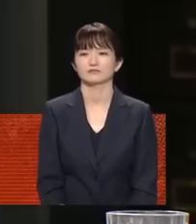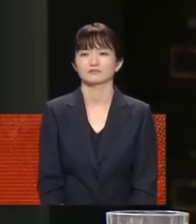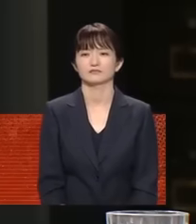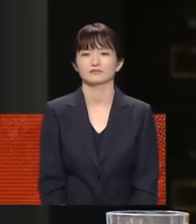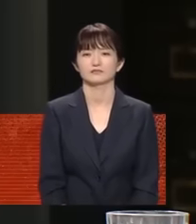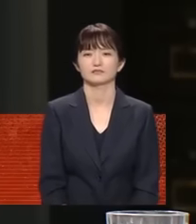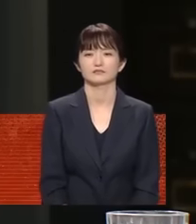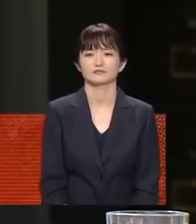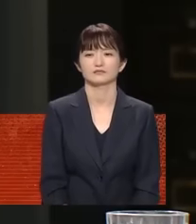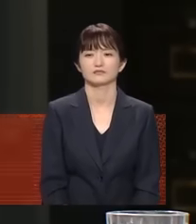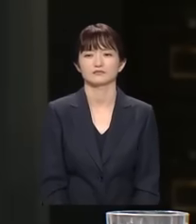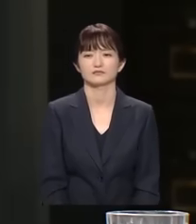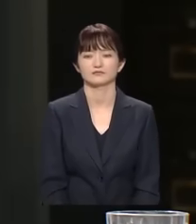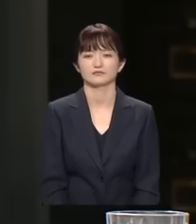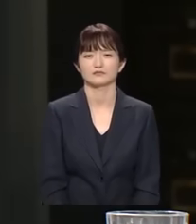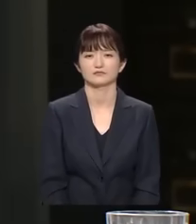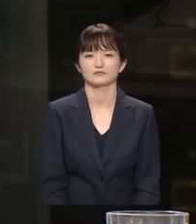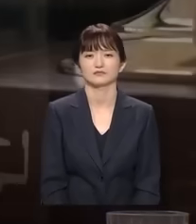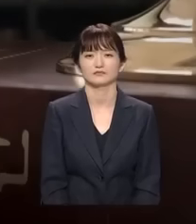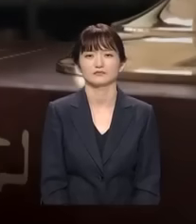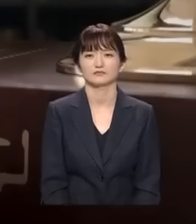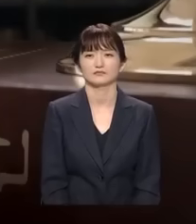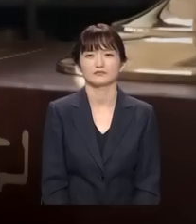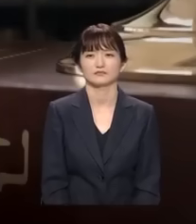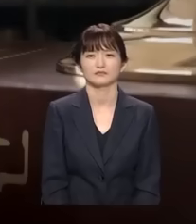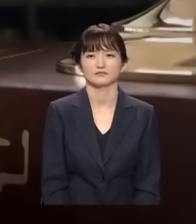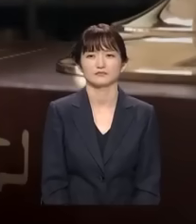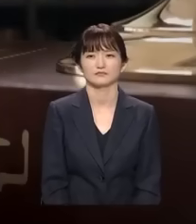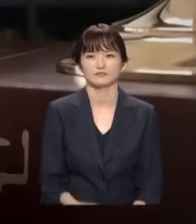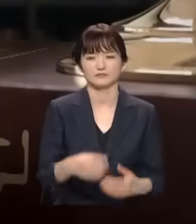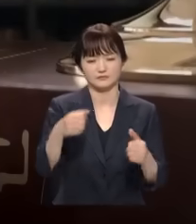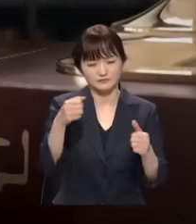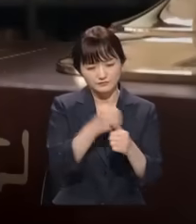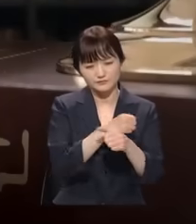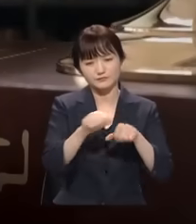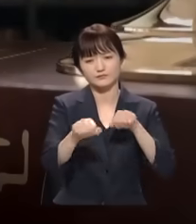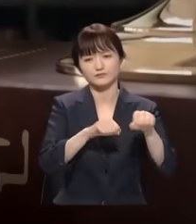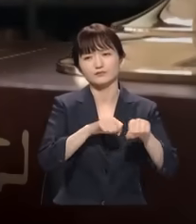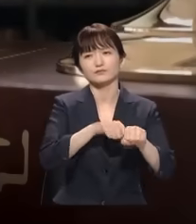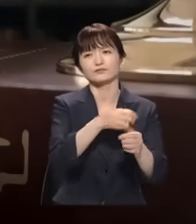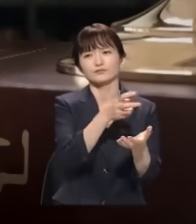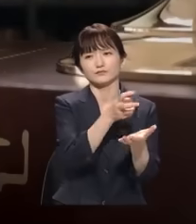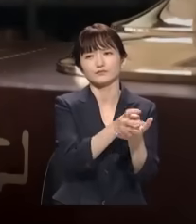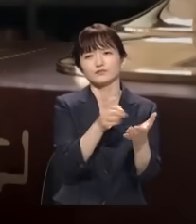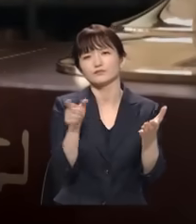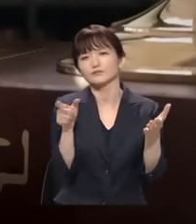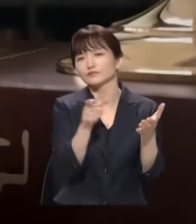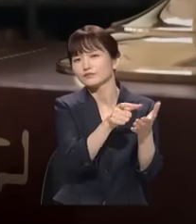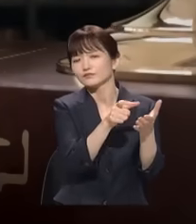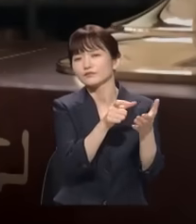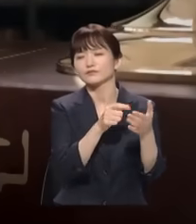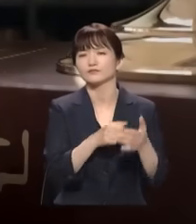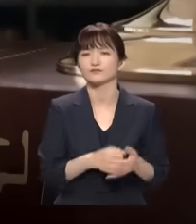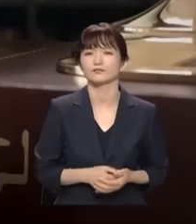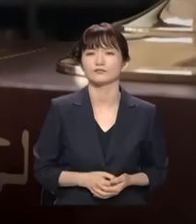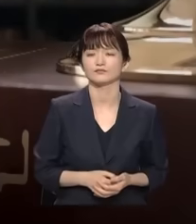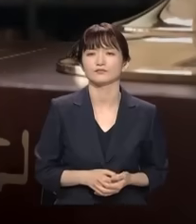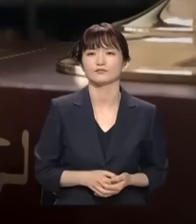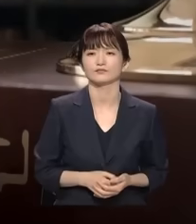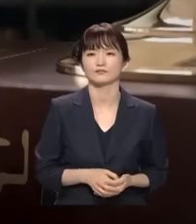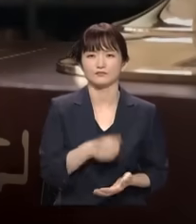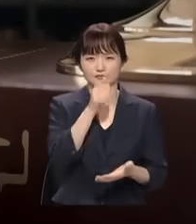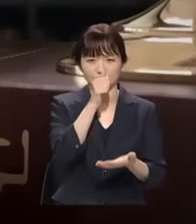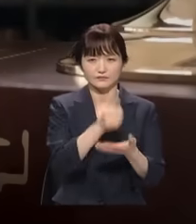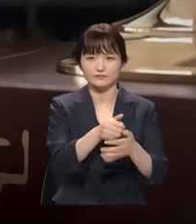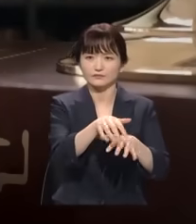보여주세요 예 자이 여기는 이게 뭐냐면요 그 조폭 그 범죄